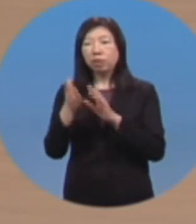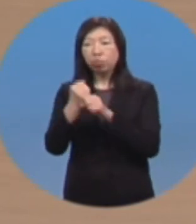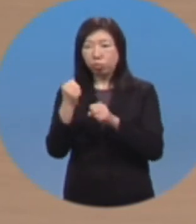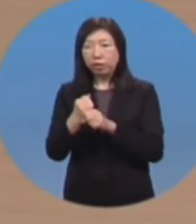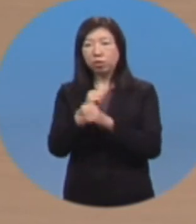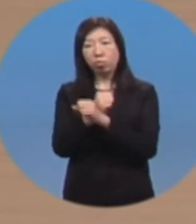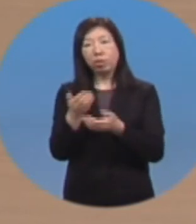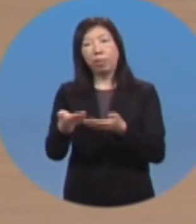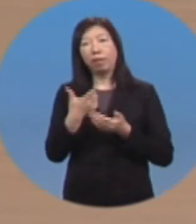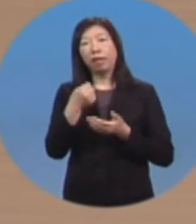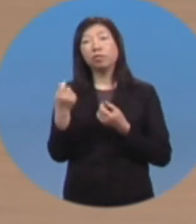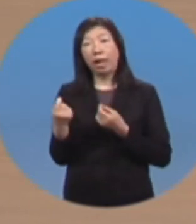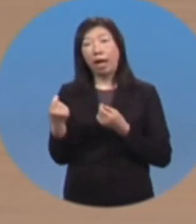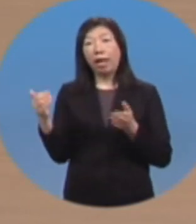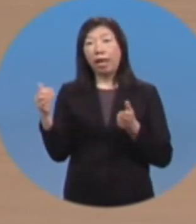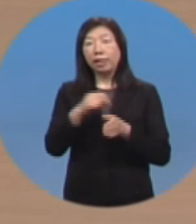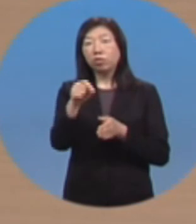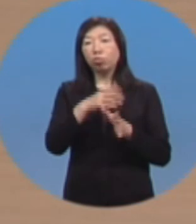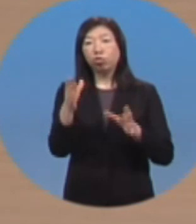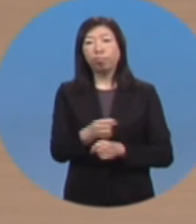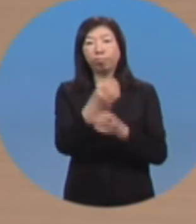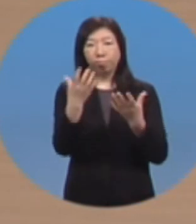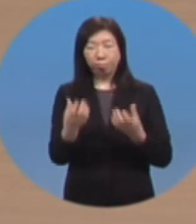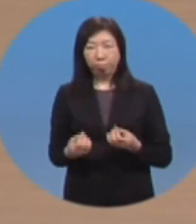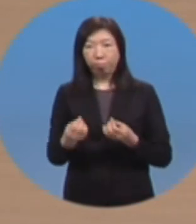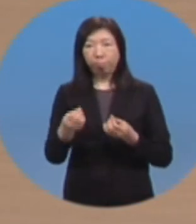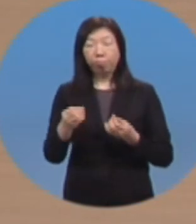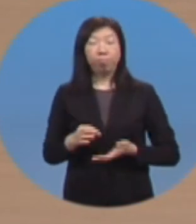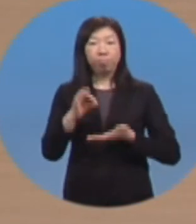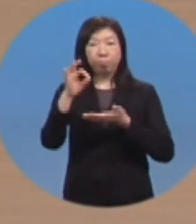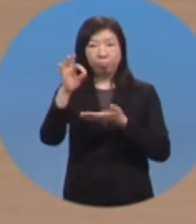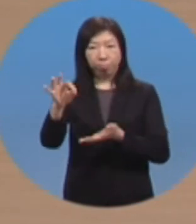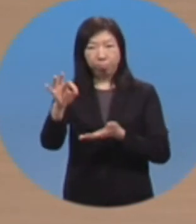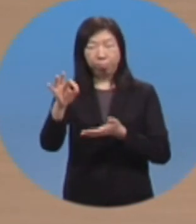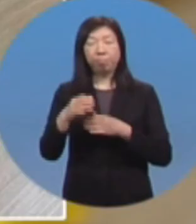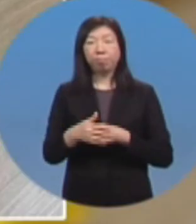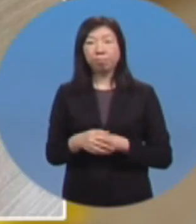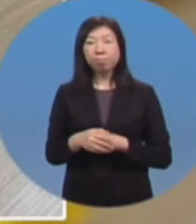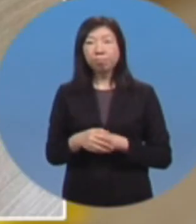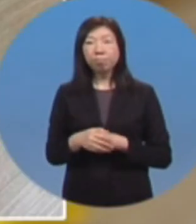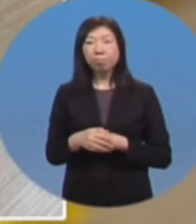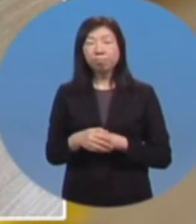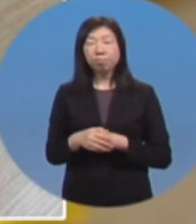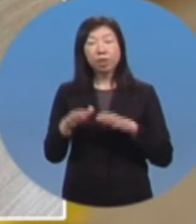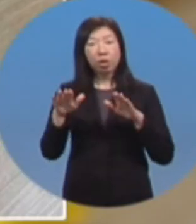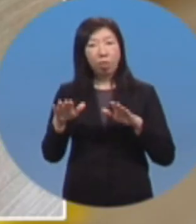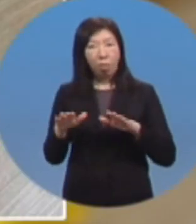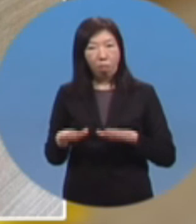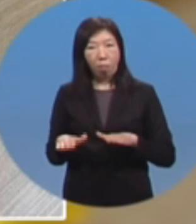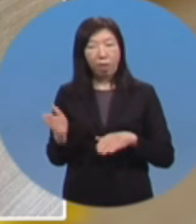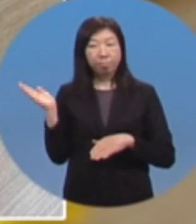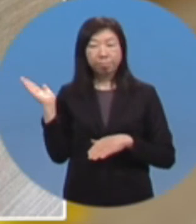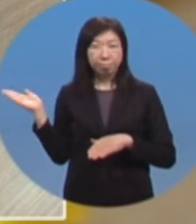ね。以上、特集でした。それではプレゼントのお知らせです。 今週は